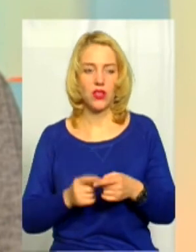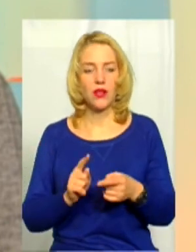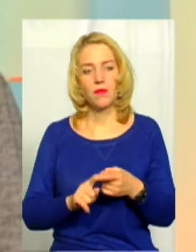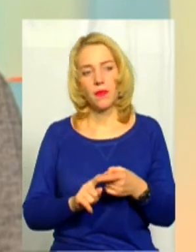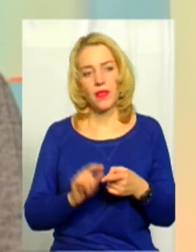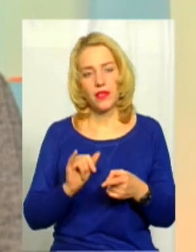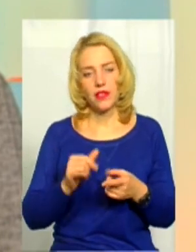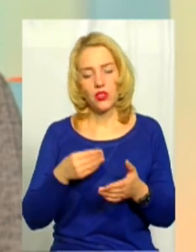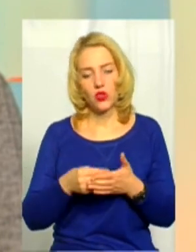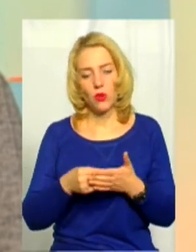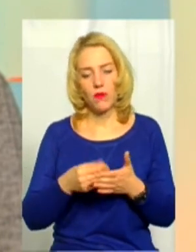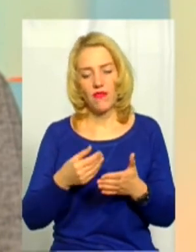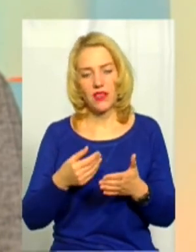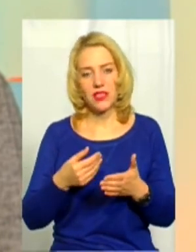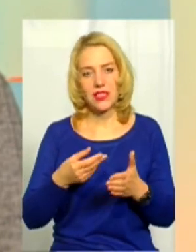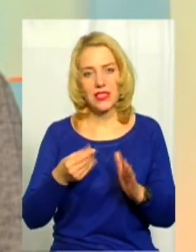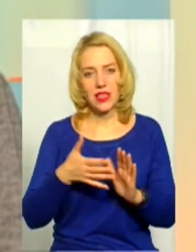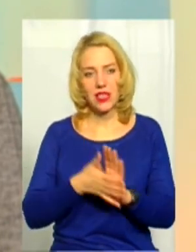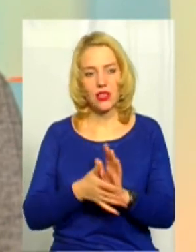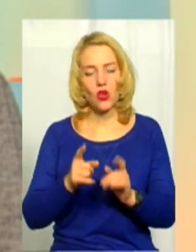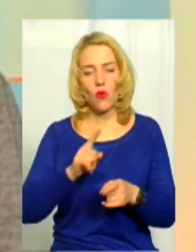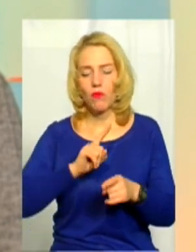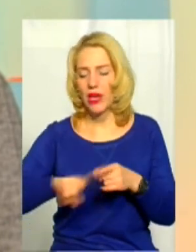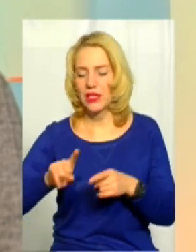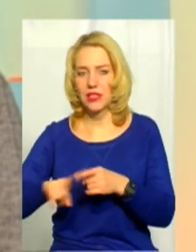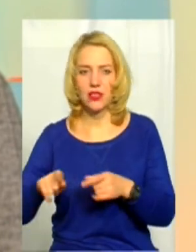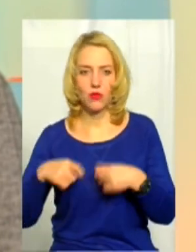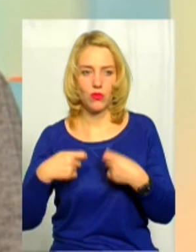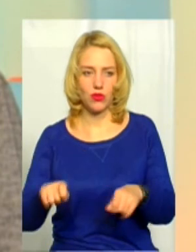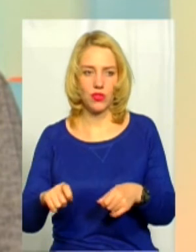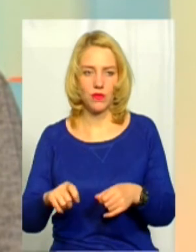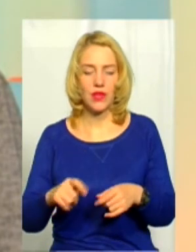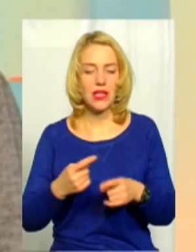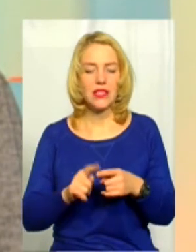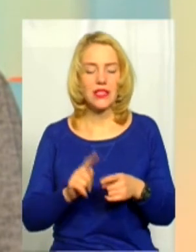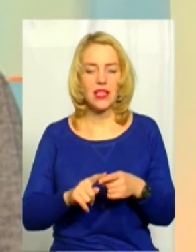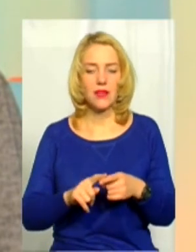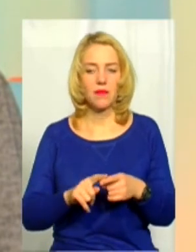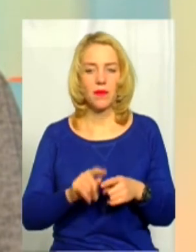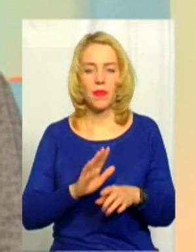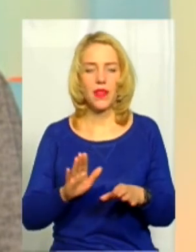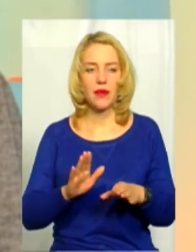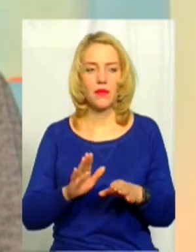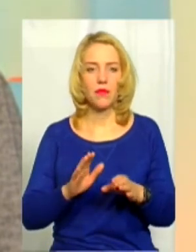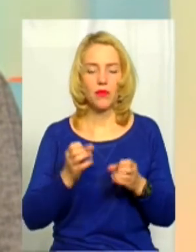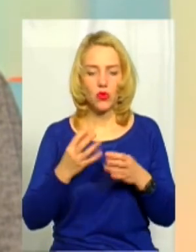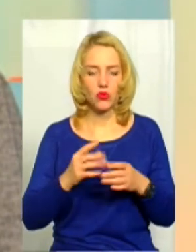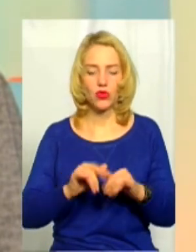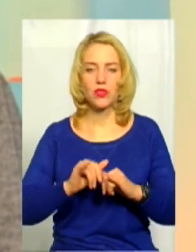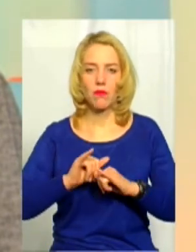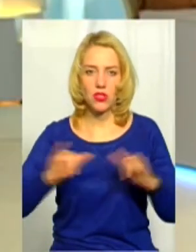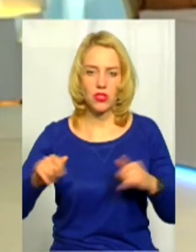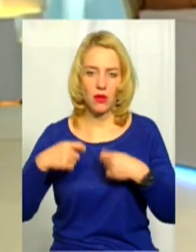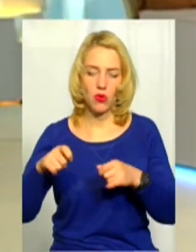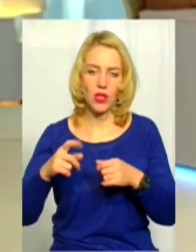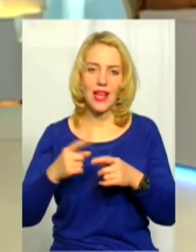собівартість, затрати. Тому операційна досконалість – це не про збільшення продажів, а це зменшення затрат на одиницю виготовленого товару. Дякую